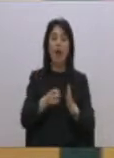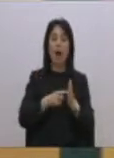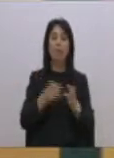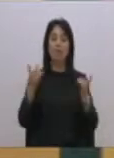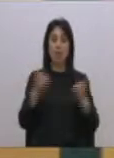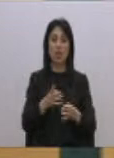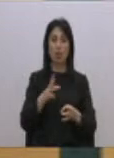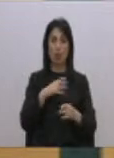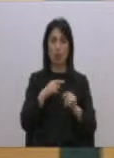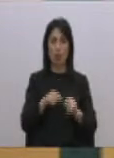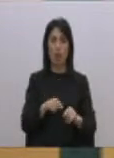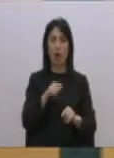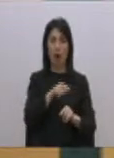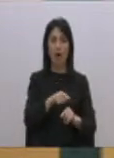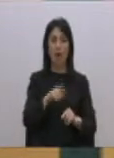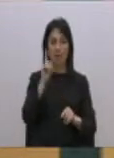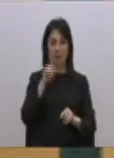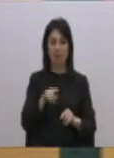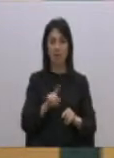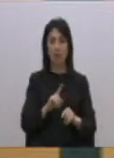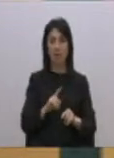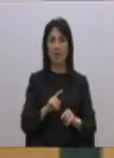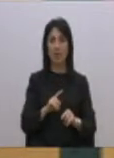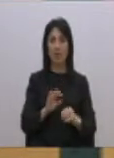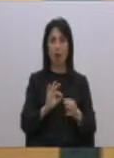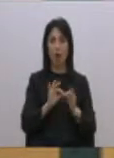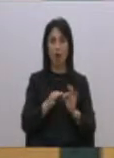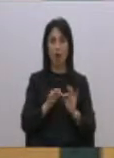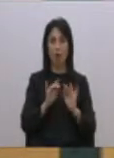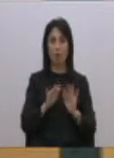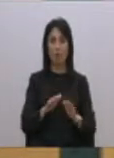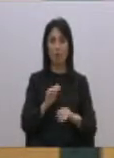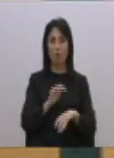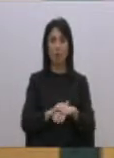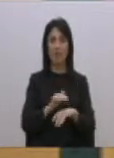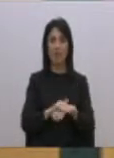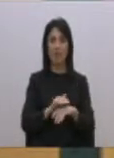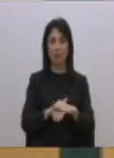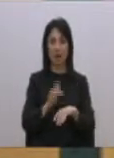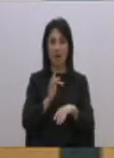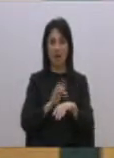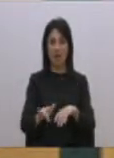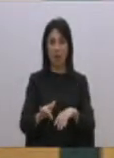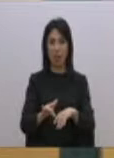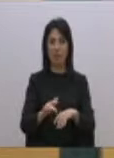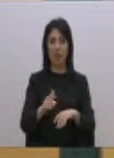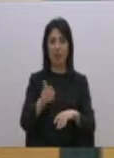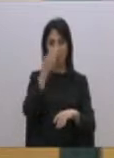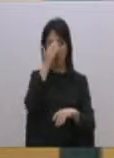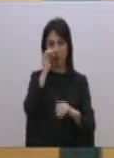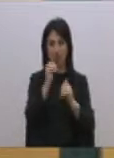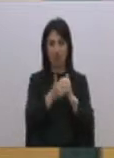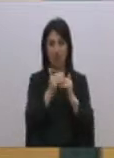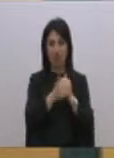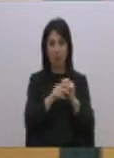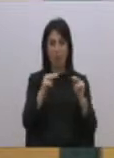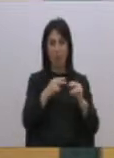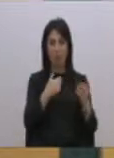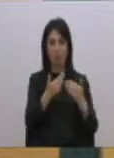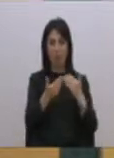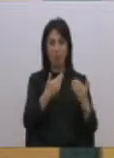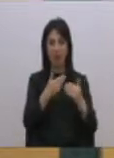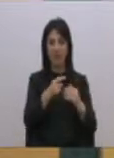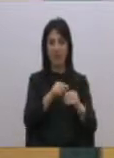გამოძიება. აქაც თქვენ მოგეხსენებათ, რომ საქმეებზე მტკიცეულობის განადგურება, შენიღბვა, მოწმეებთან მიმართებაში